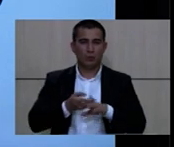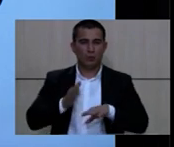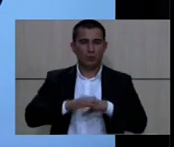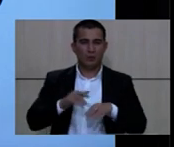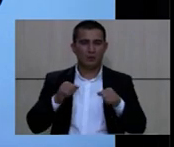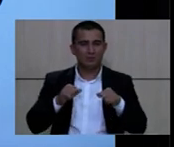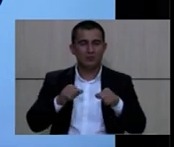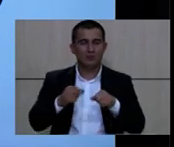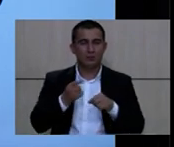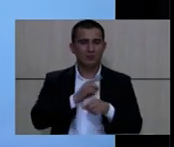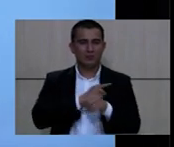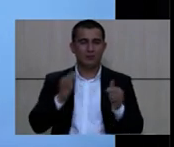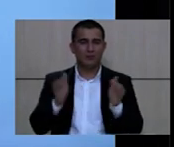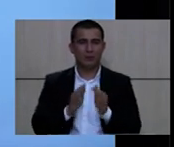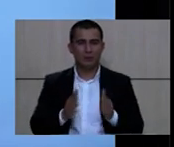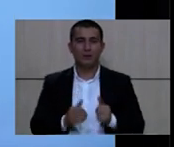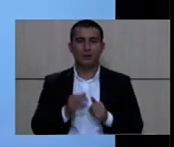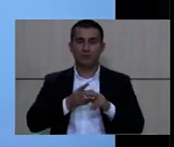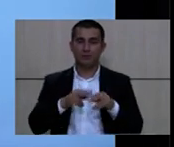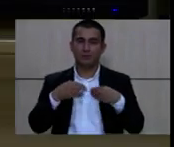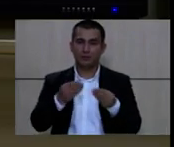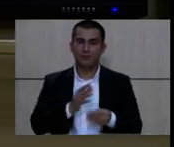V2'ni topishimiz lazım. Berilgan